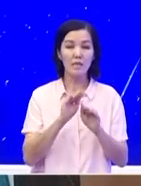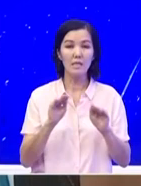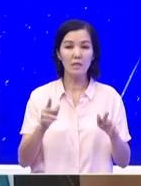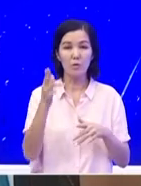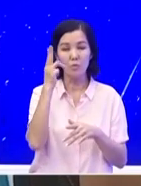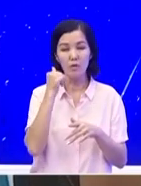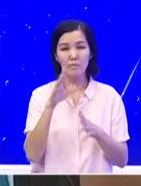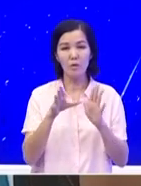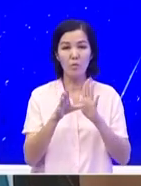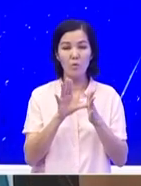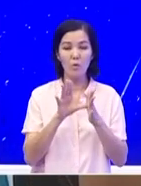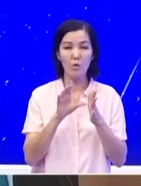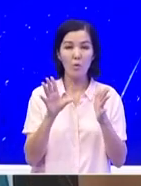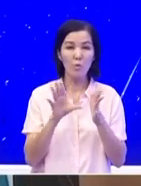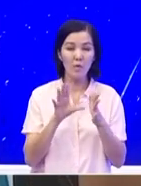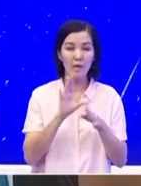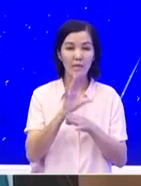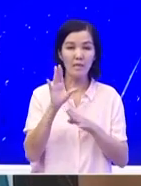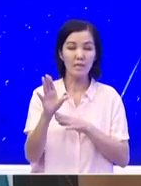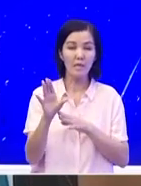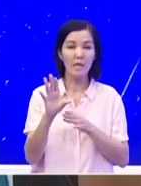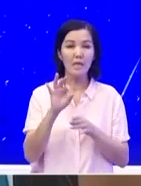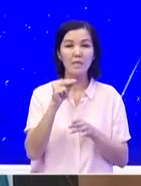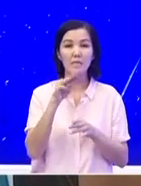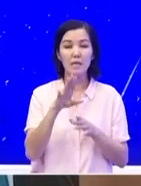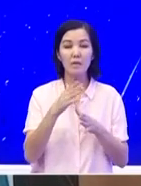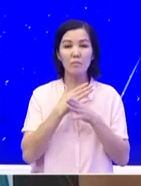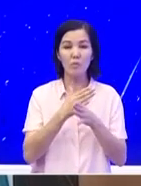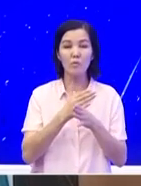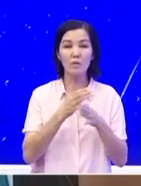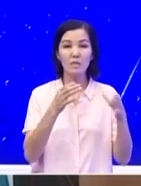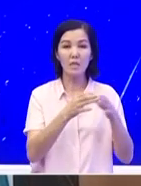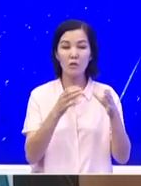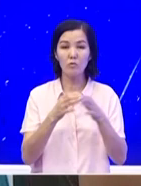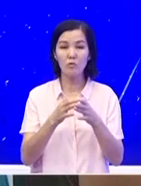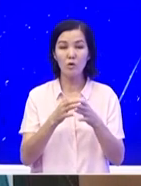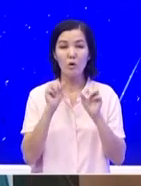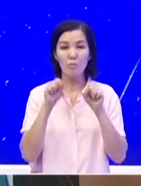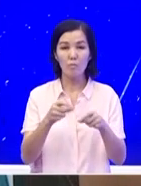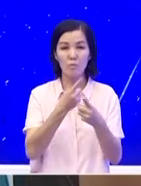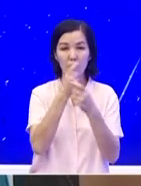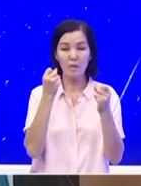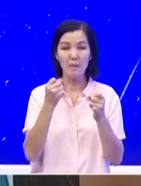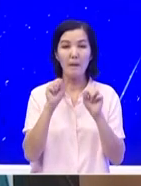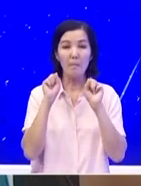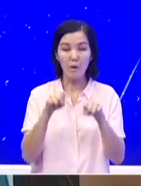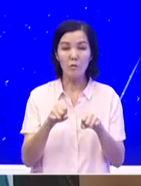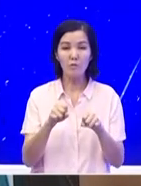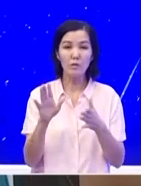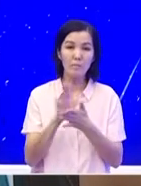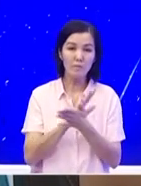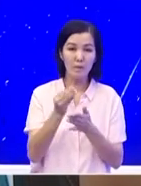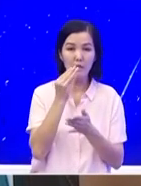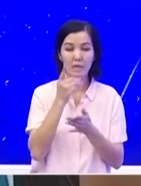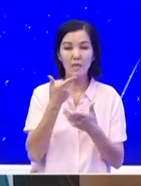Удобство онлайн-заявок в том, что через интегрированную сеть мы можем узнать статус семьи ребенка, положено ли ему бесплатное питание, где проживает